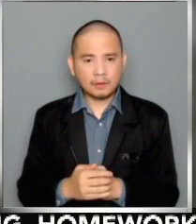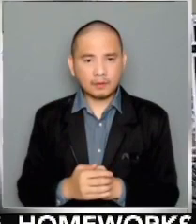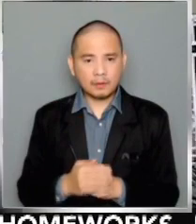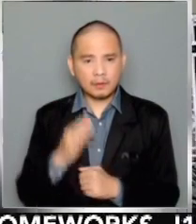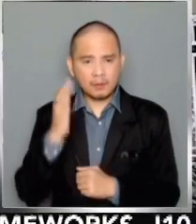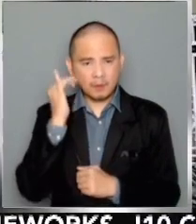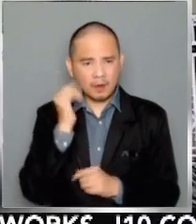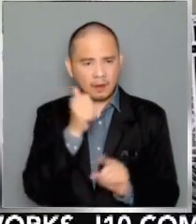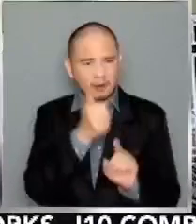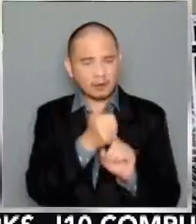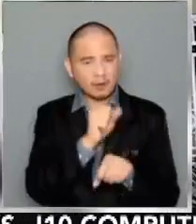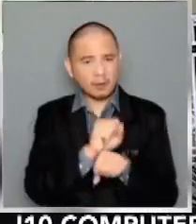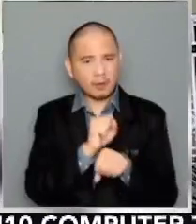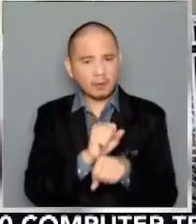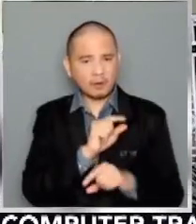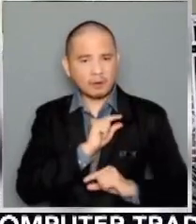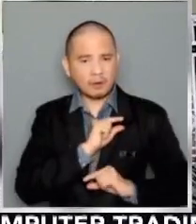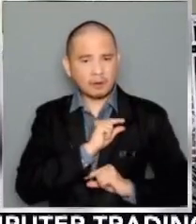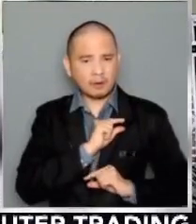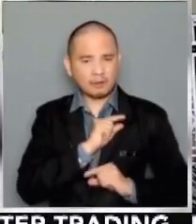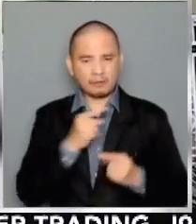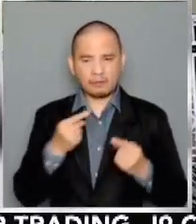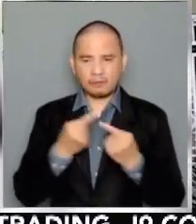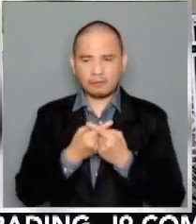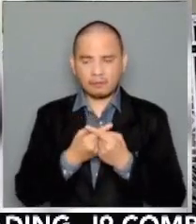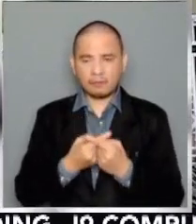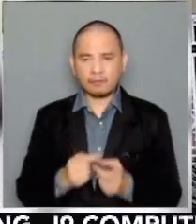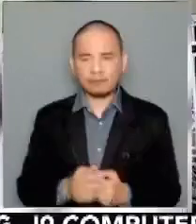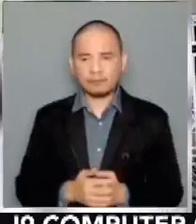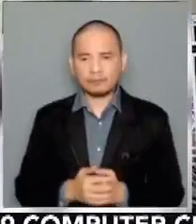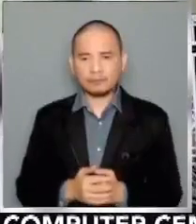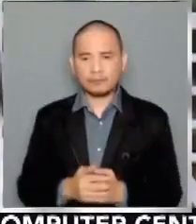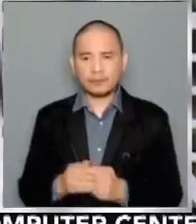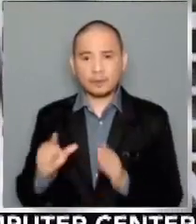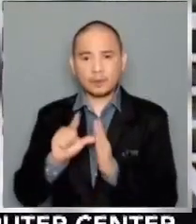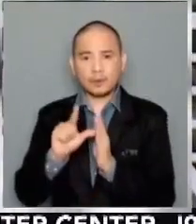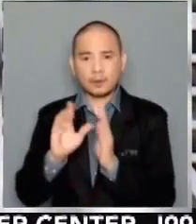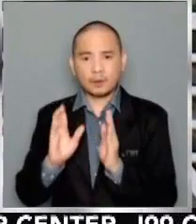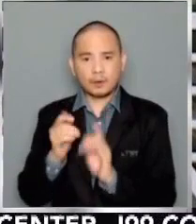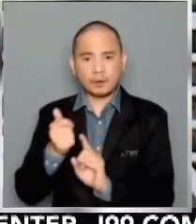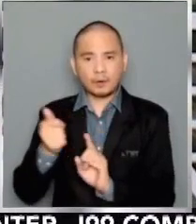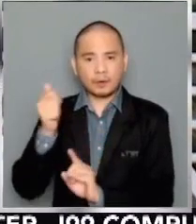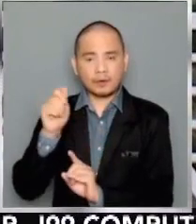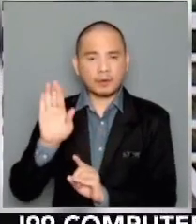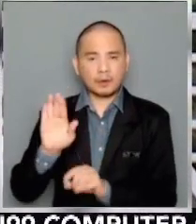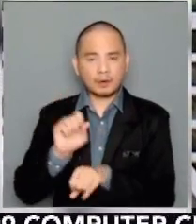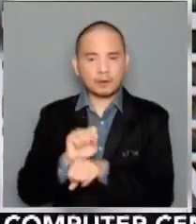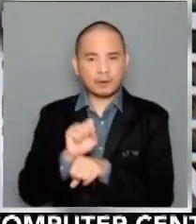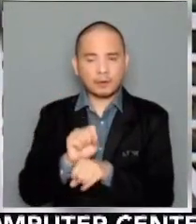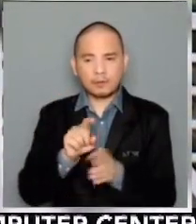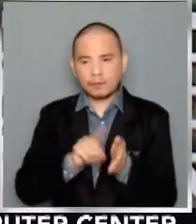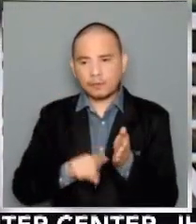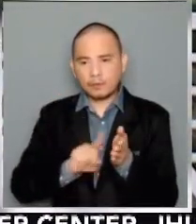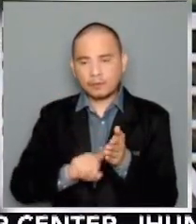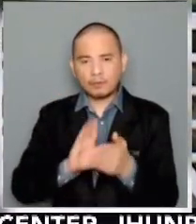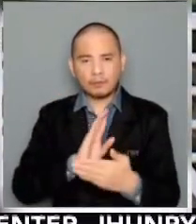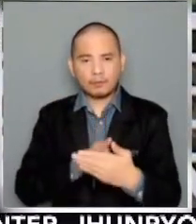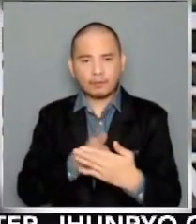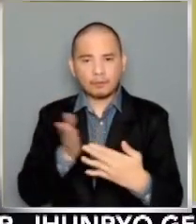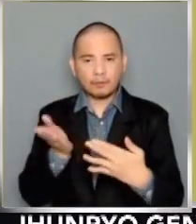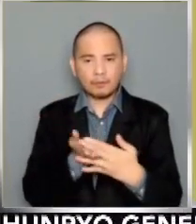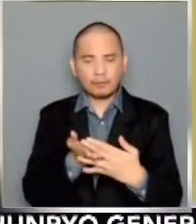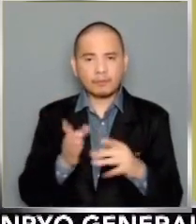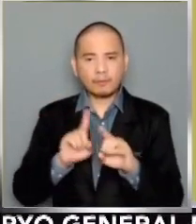security guard? Trabaho ng ombudsman na imbestigahan at sampahan ng kaso ang mga kawanin ng gobyerno kaugnay sa iba't ibang